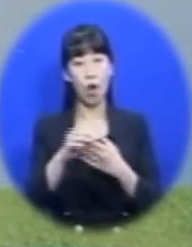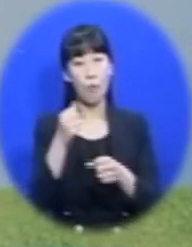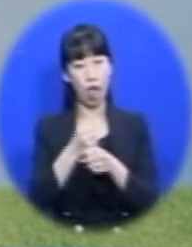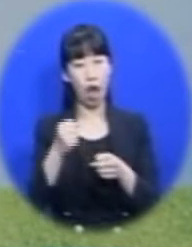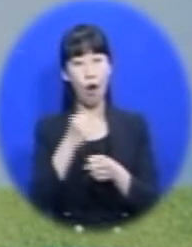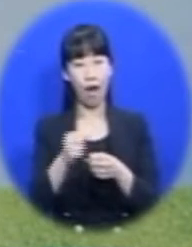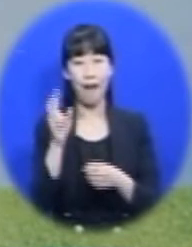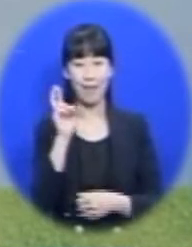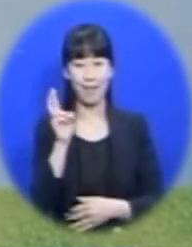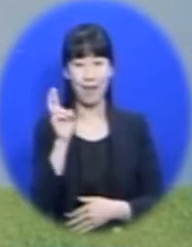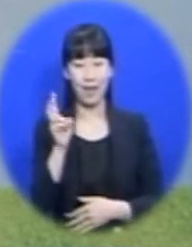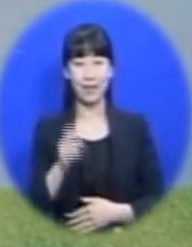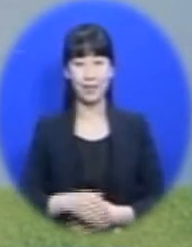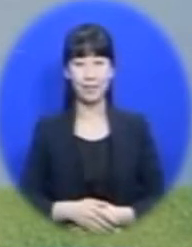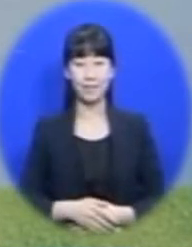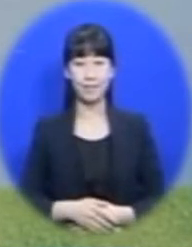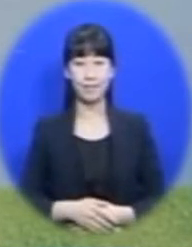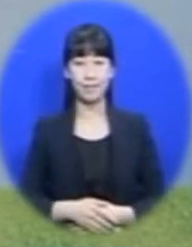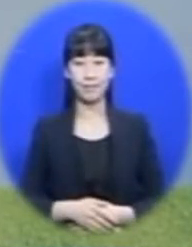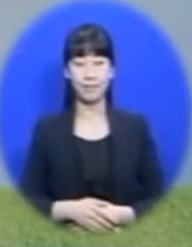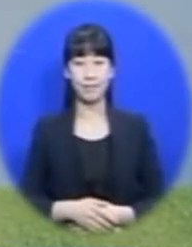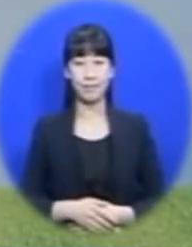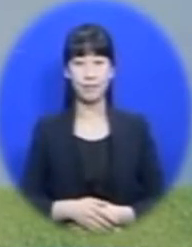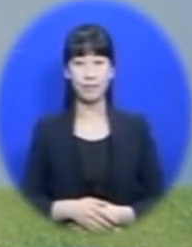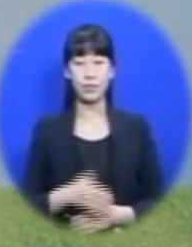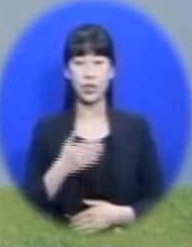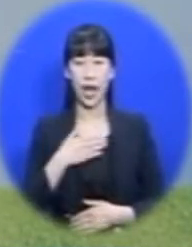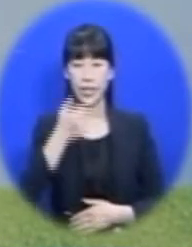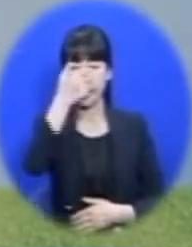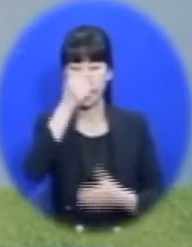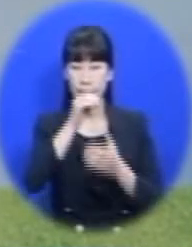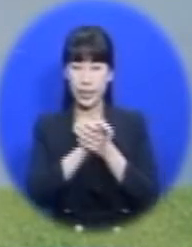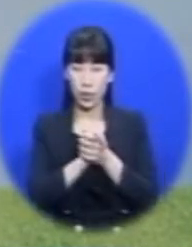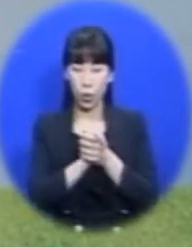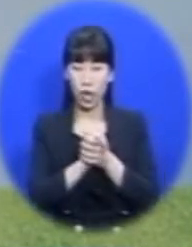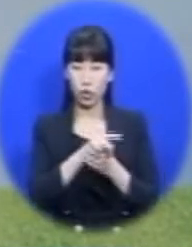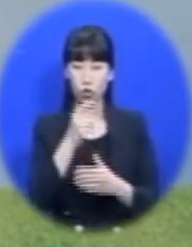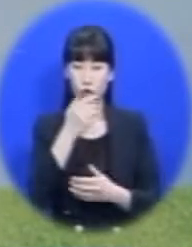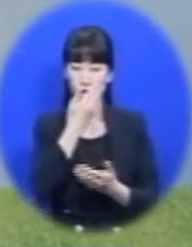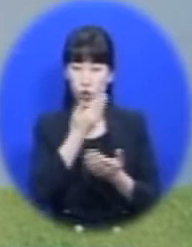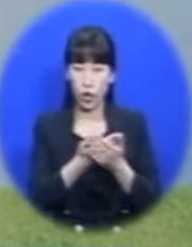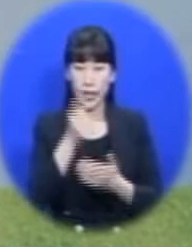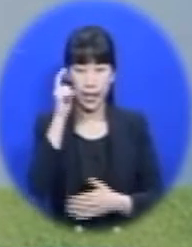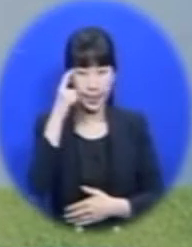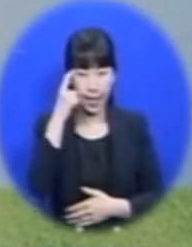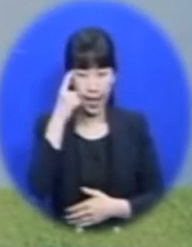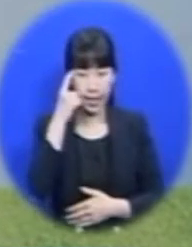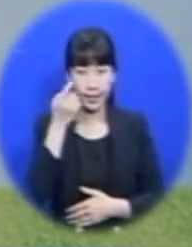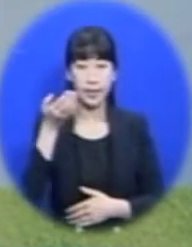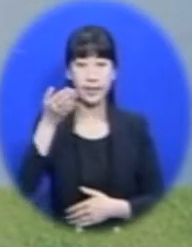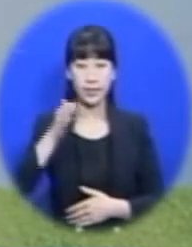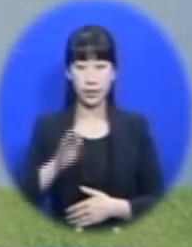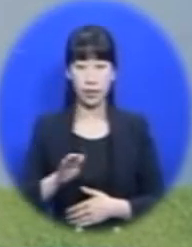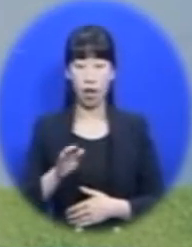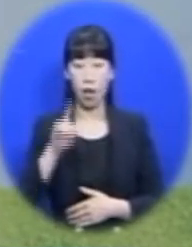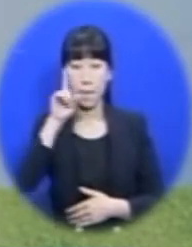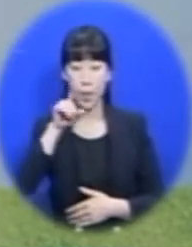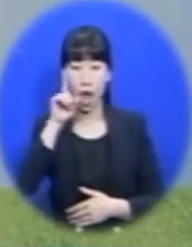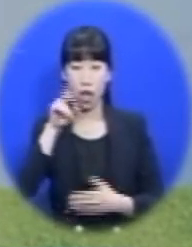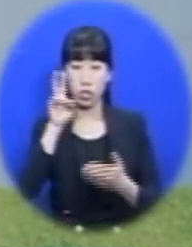거예요. 나는 기도는 중요하다고 생각했어요. 그런데 매일 찬양을 드려야 한다는 것에